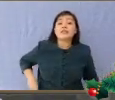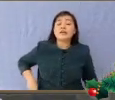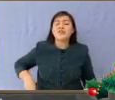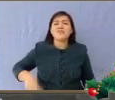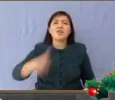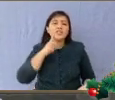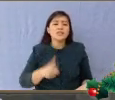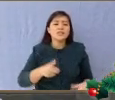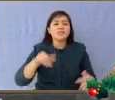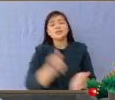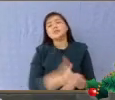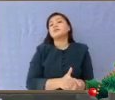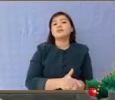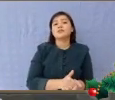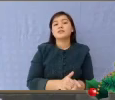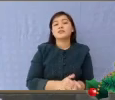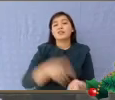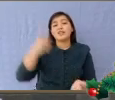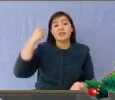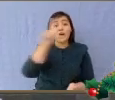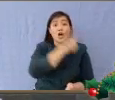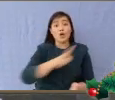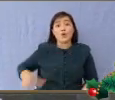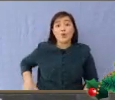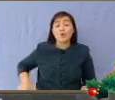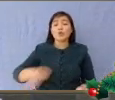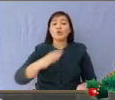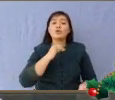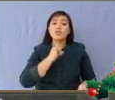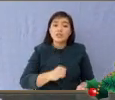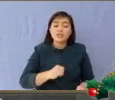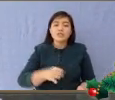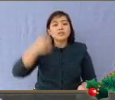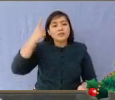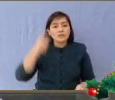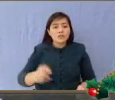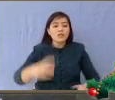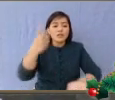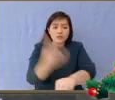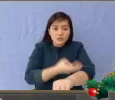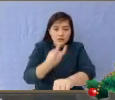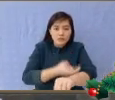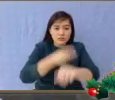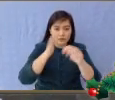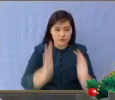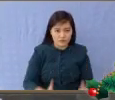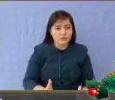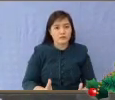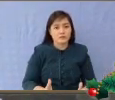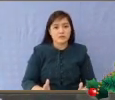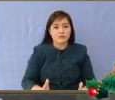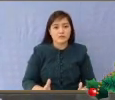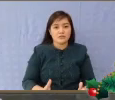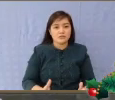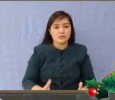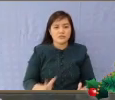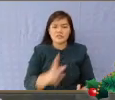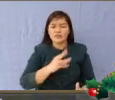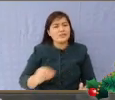Wala na akong hahanapin pa. Bakit? Kasi Siya na ang nagbibigay ng lahat ng kailangan ko eh.